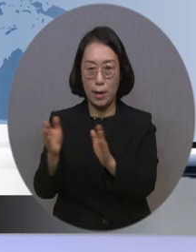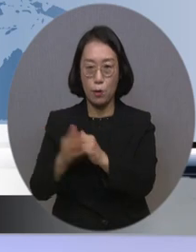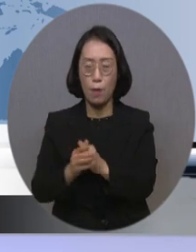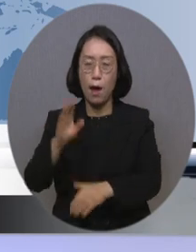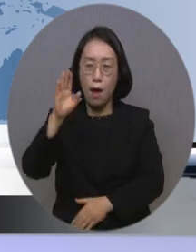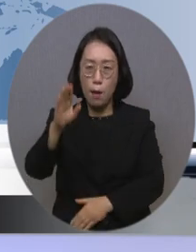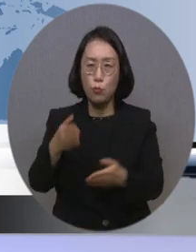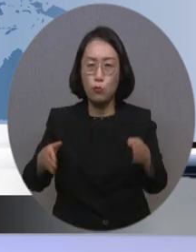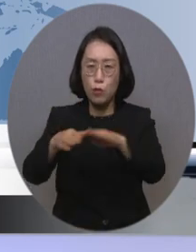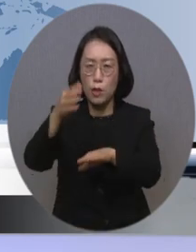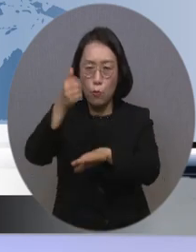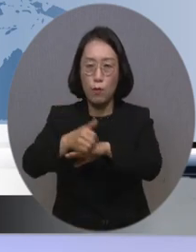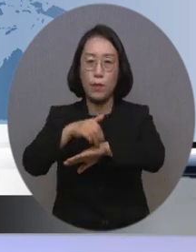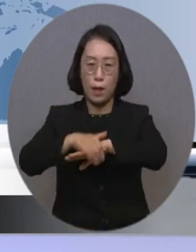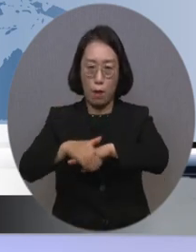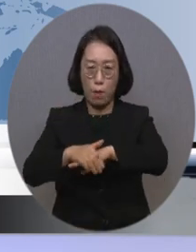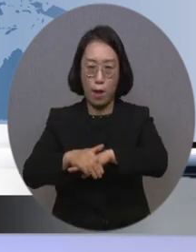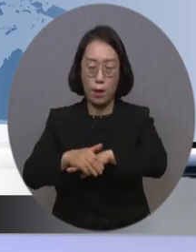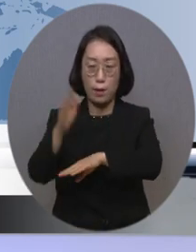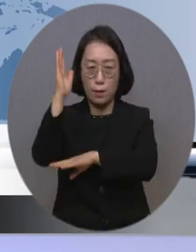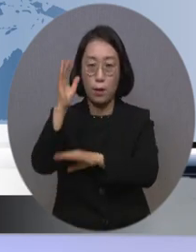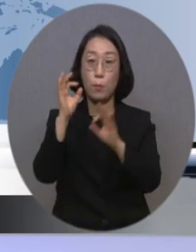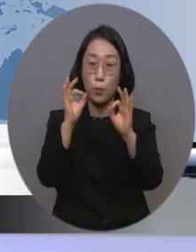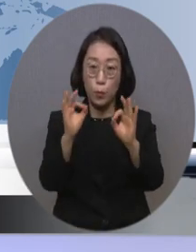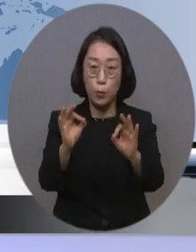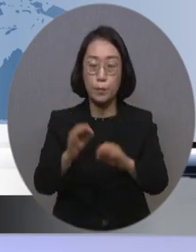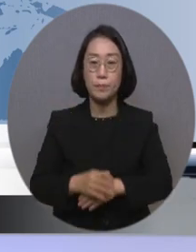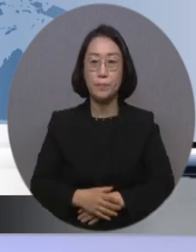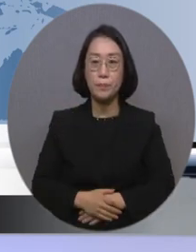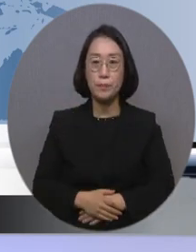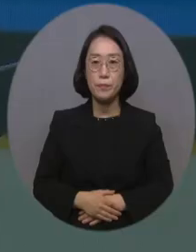앞으로 국기원의 비전을 박성용 기자가 들어봤습니다.